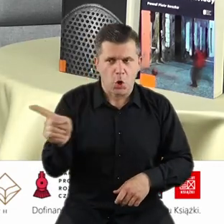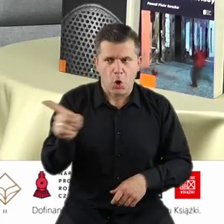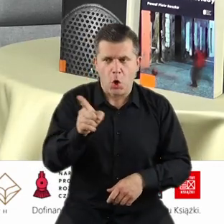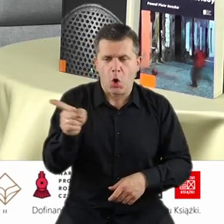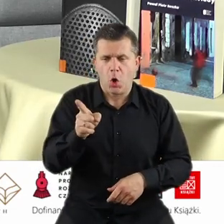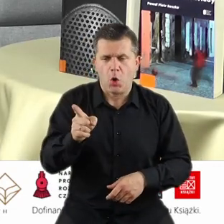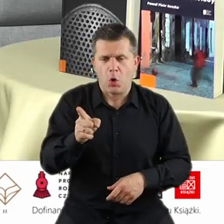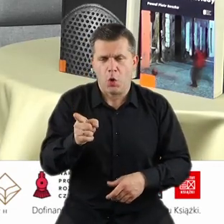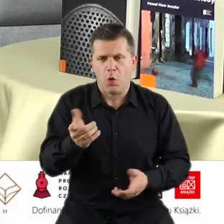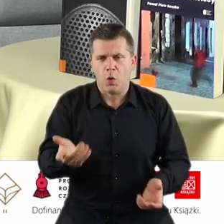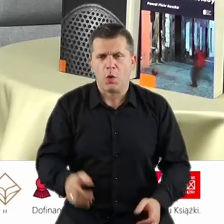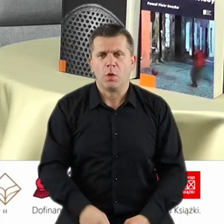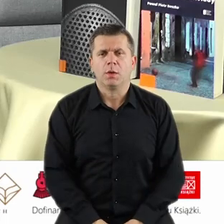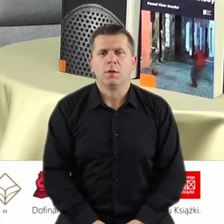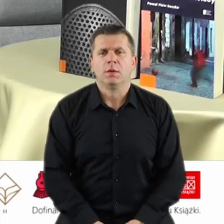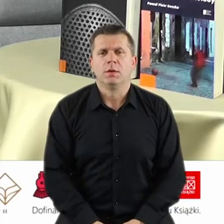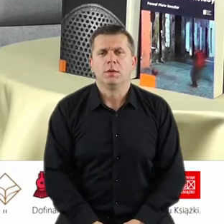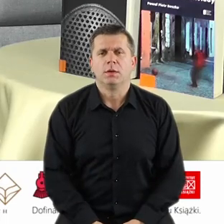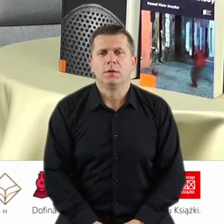nich